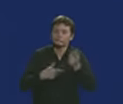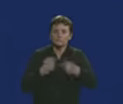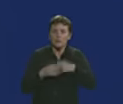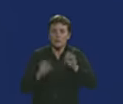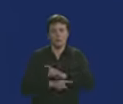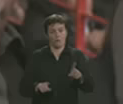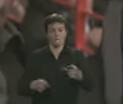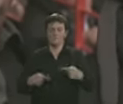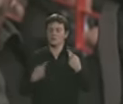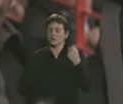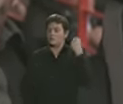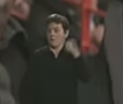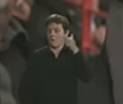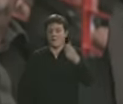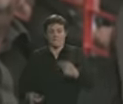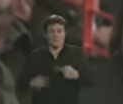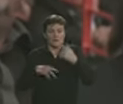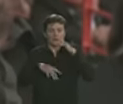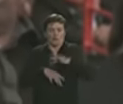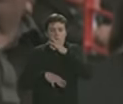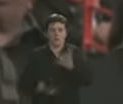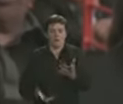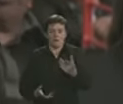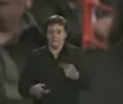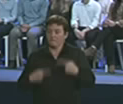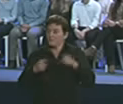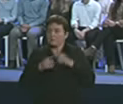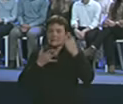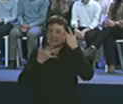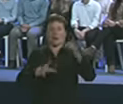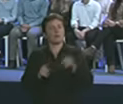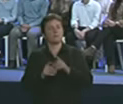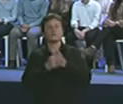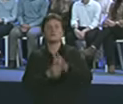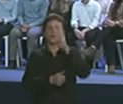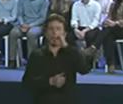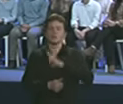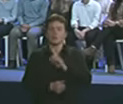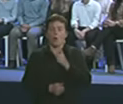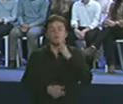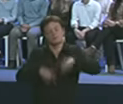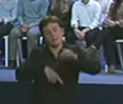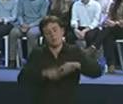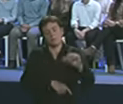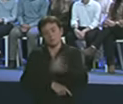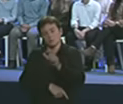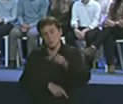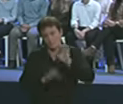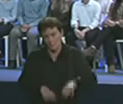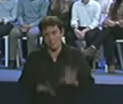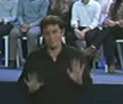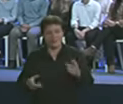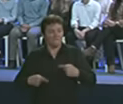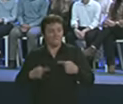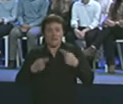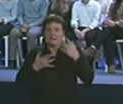unique. La vie est sacrée, non pas au sens spirituelle. Elle peut l'être pour certains d'entre vous. La vie est sacrée parce qu'elle